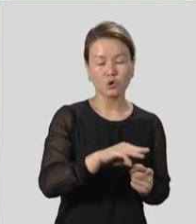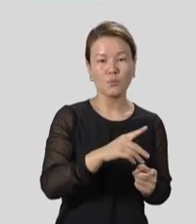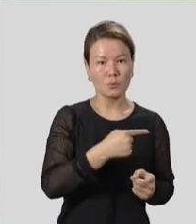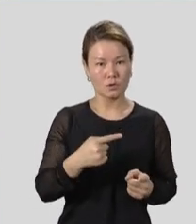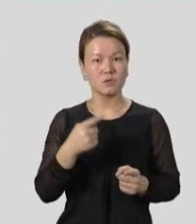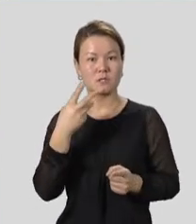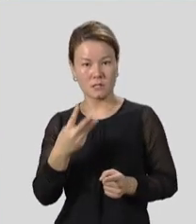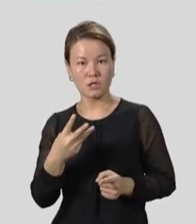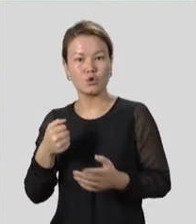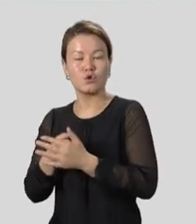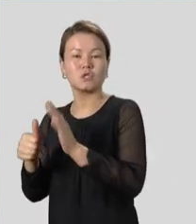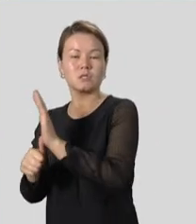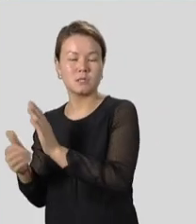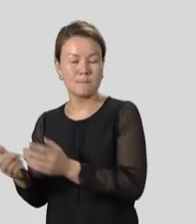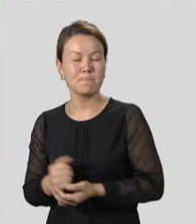6.